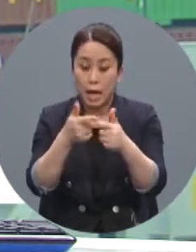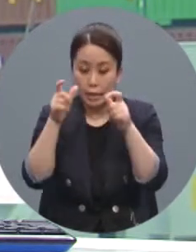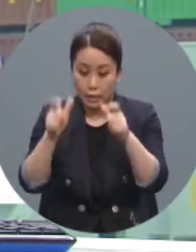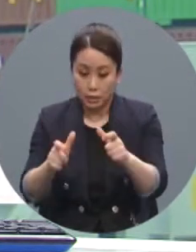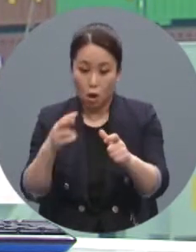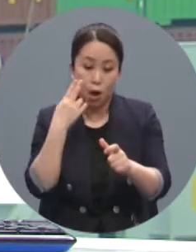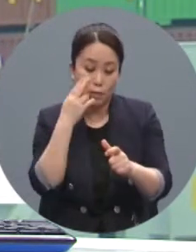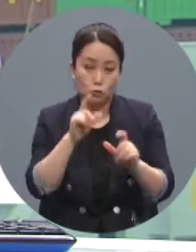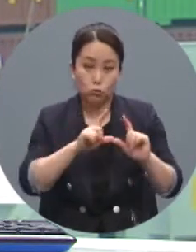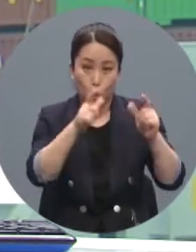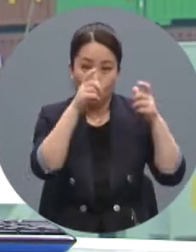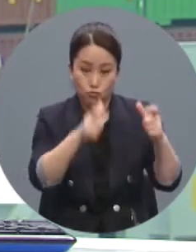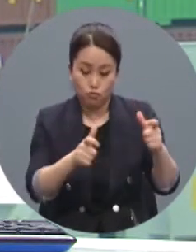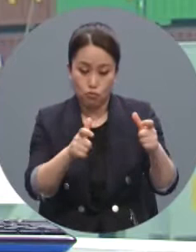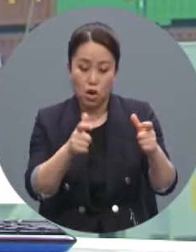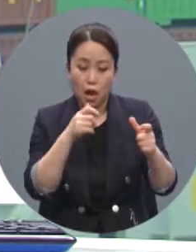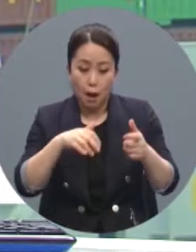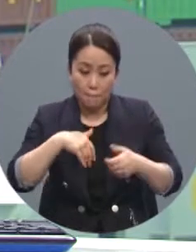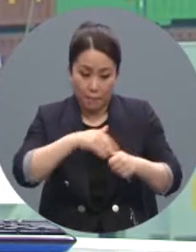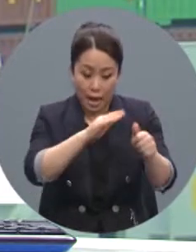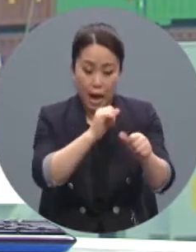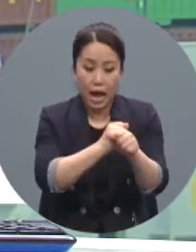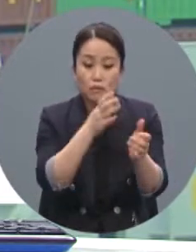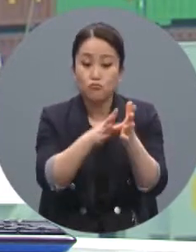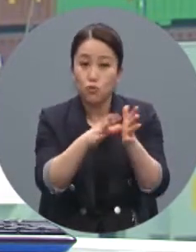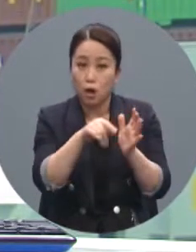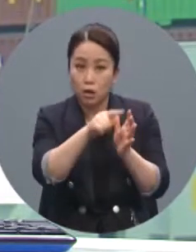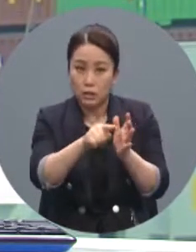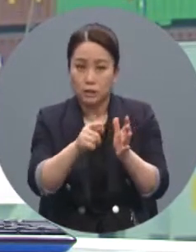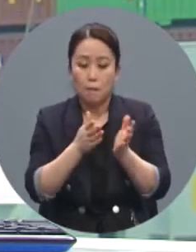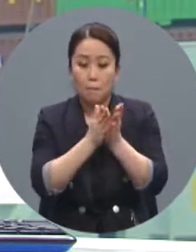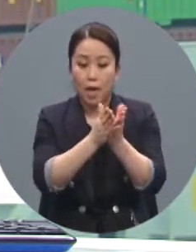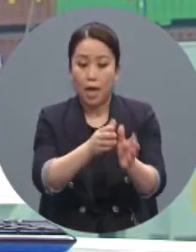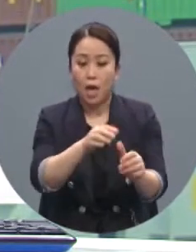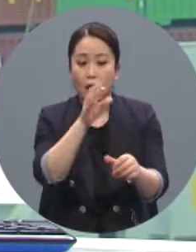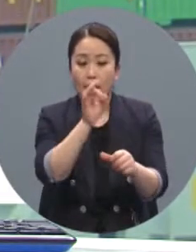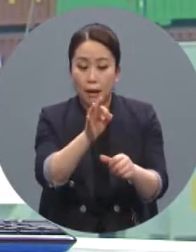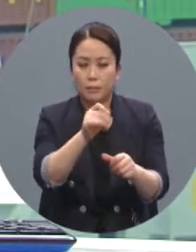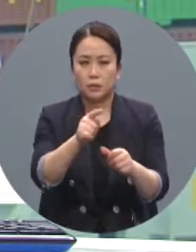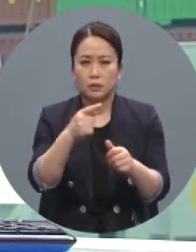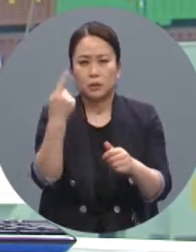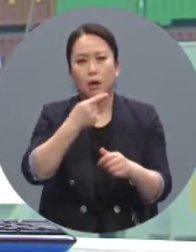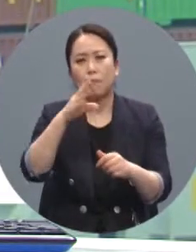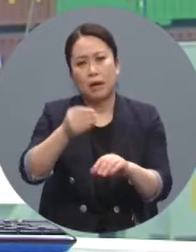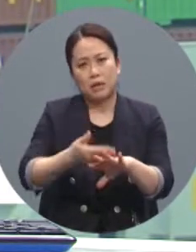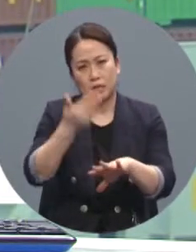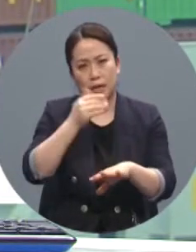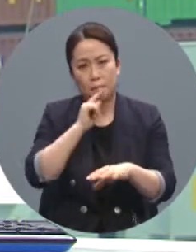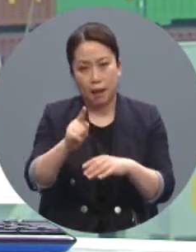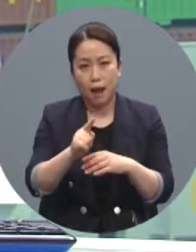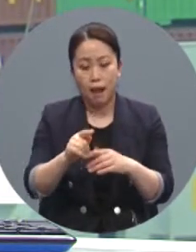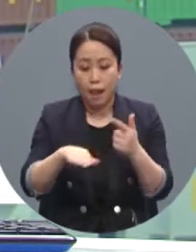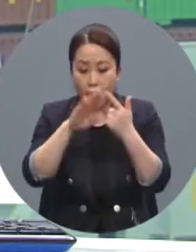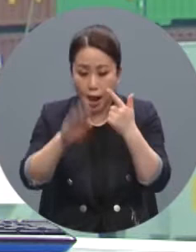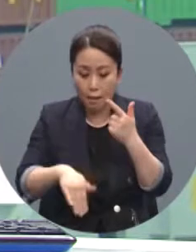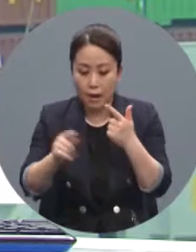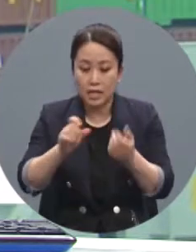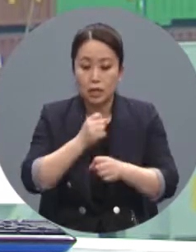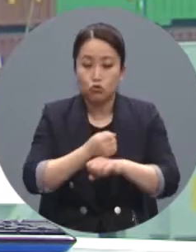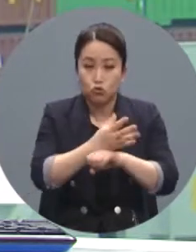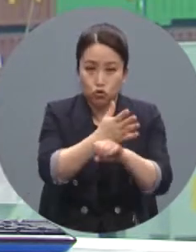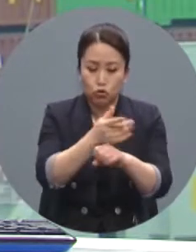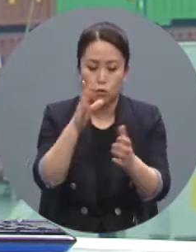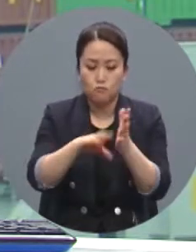동부로 가는 컨테이너 운임은 개당 무려 1천만 원을 훌쩍 넘긴 상황인데요. 하반기 수출과 물류기업의 어려움은